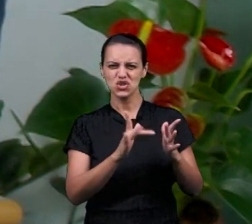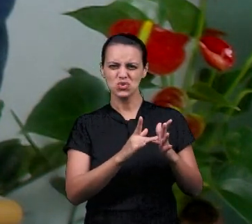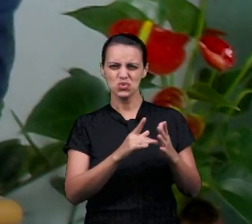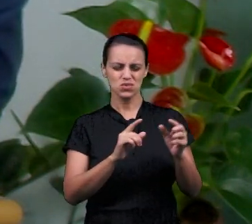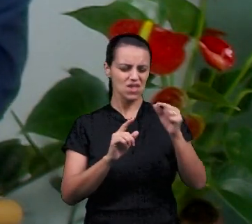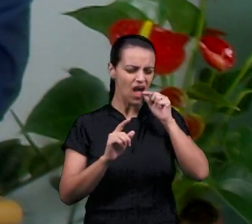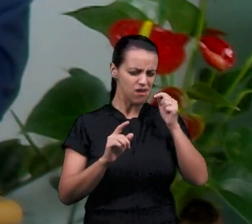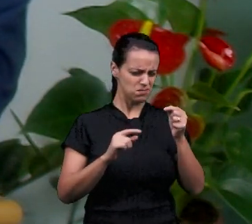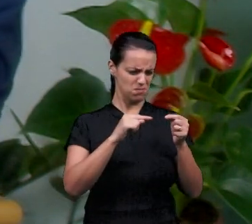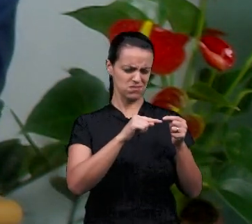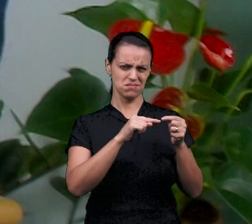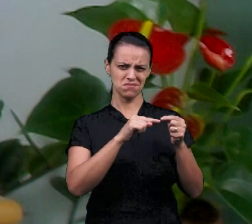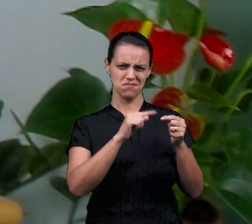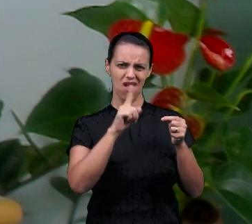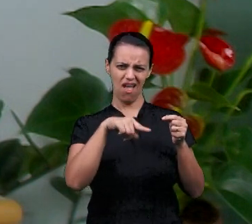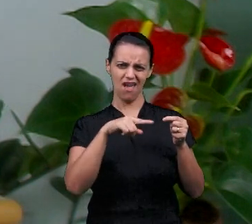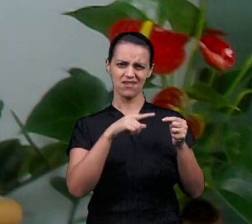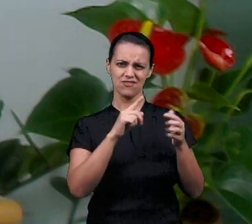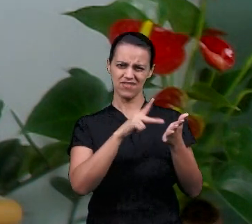dit